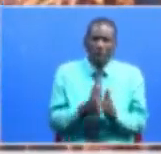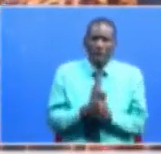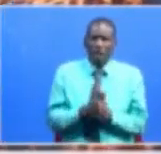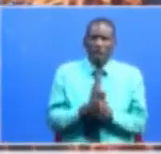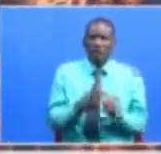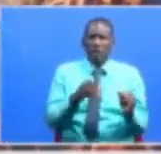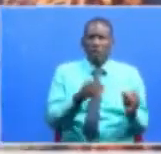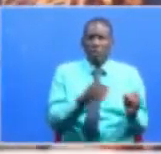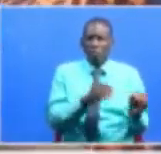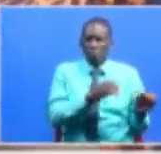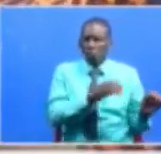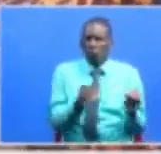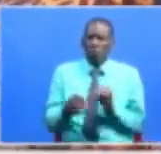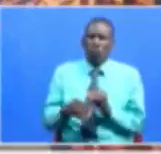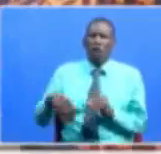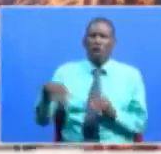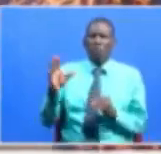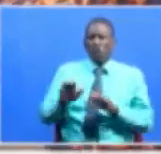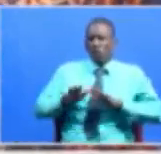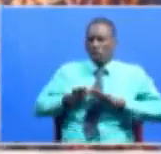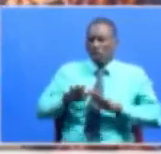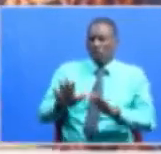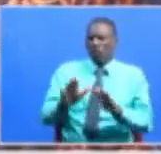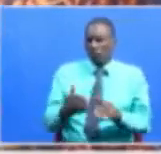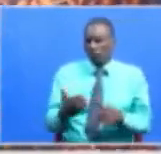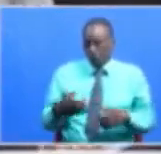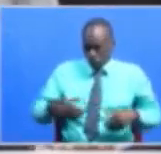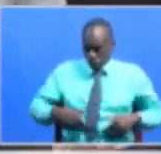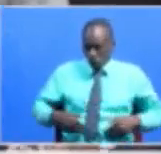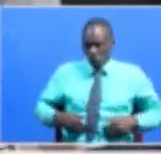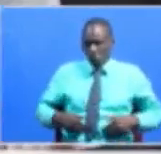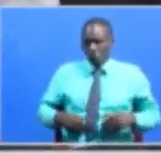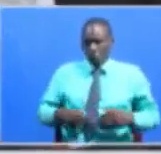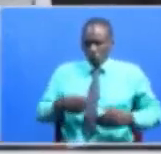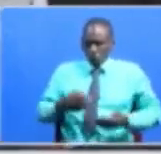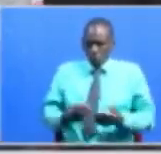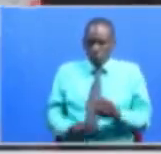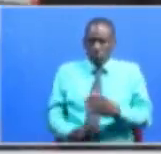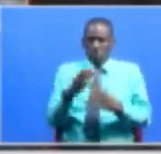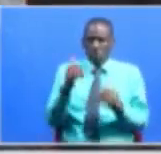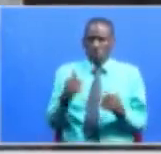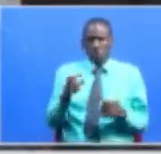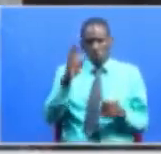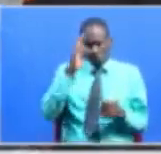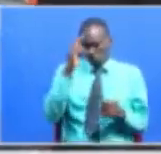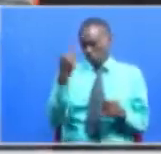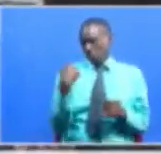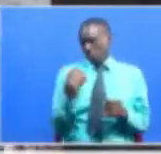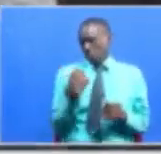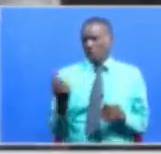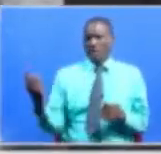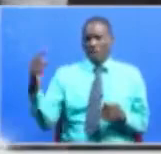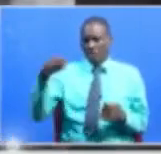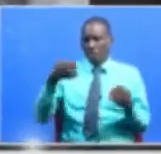watoke waende juu. Waache vijana hapa chini waingie hapa chini. Mnakumbuka juzi nilikuja